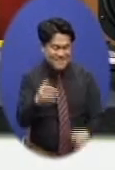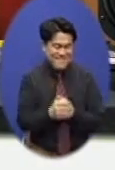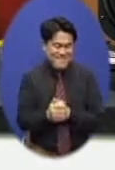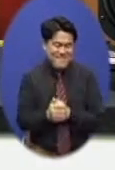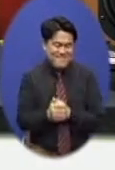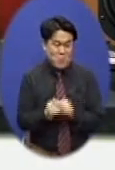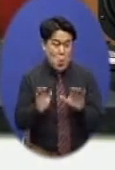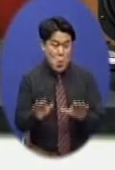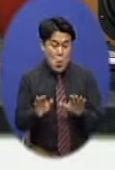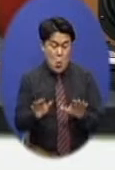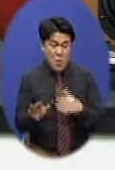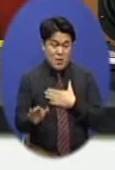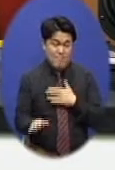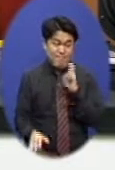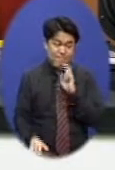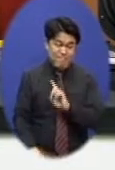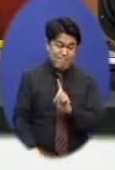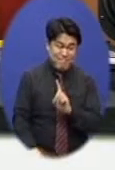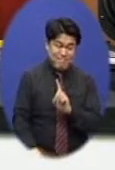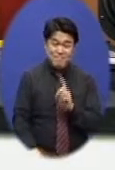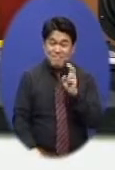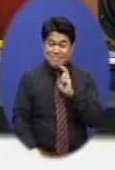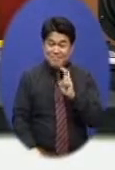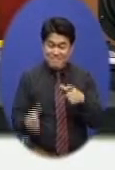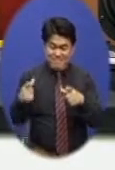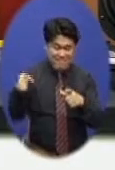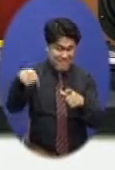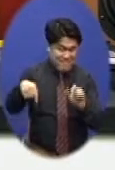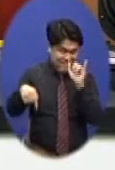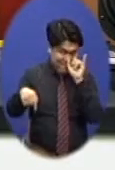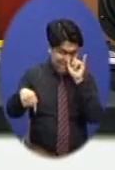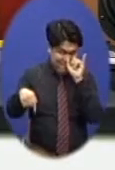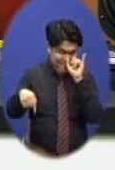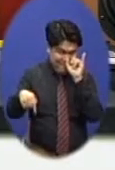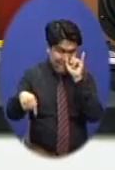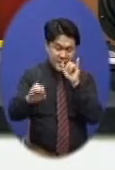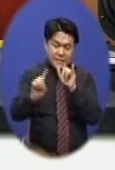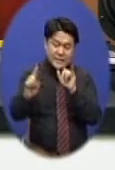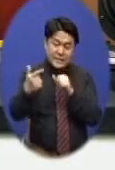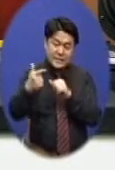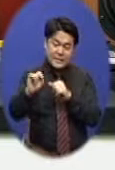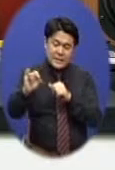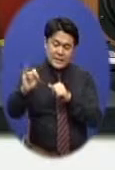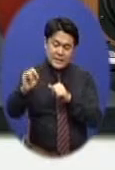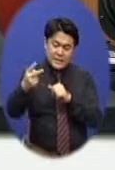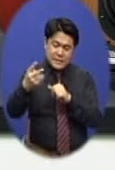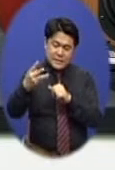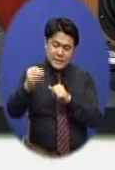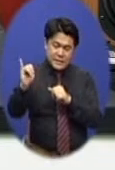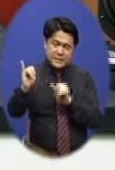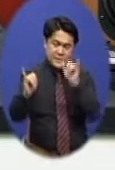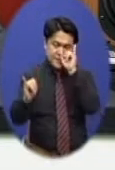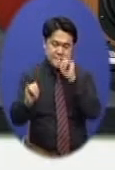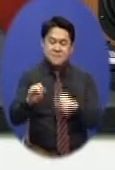자, 오늘 제 노래를 제 음반에 들어보면요. 예, 안일이가 있습니다. 어, 그래요? 제 노래. 네.